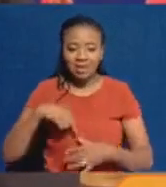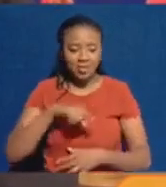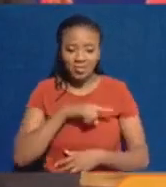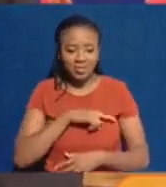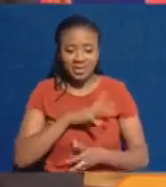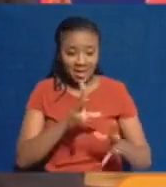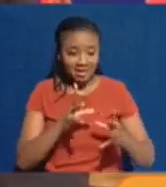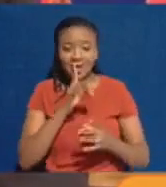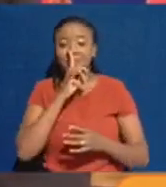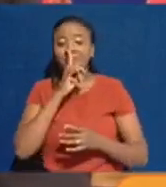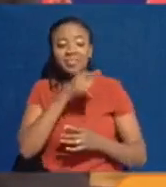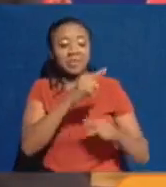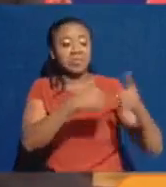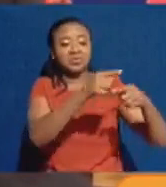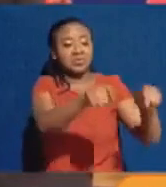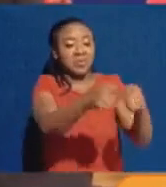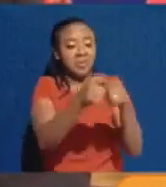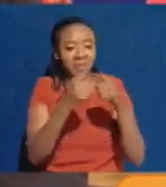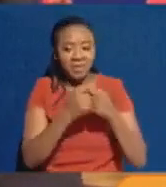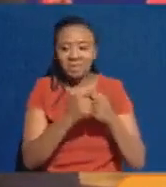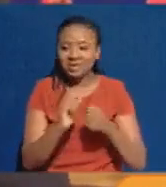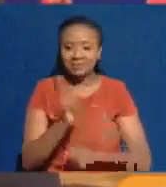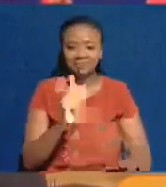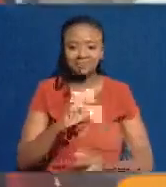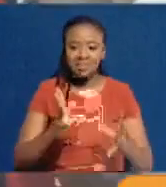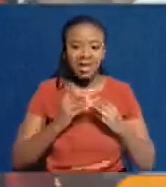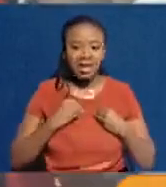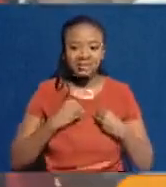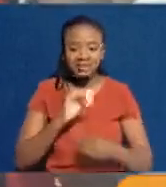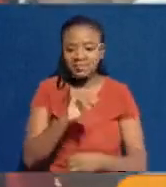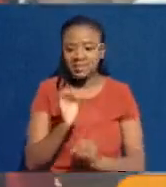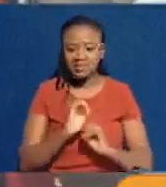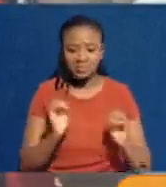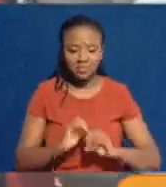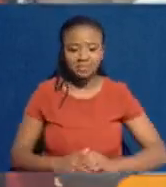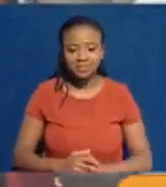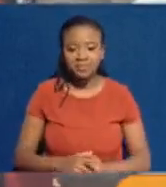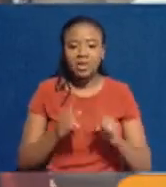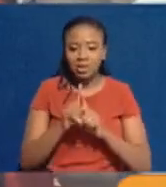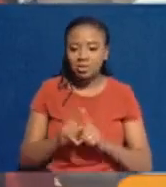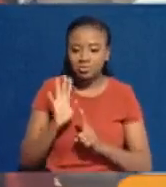waharibu amani ya wananchi wa taifa letu la Kenya. Shule 20 zimefungwa Baringo